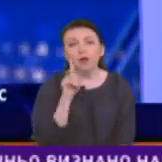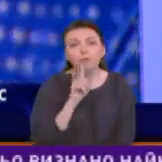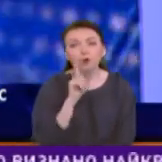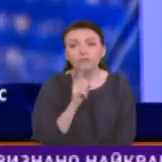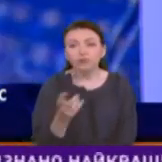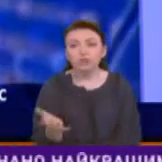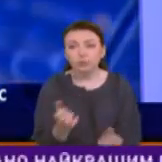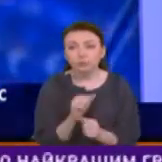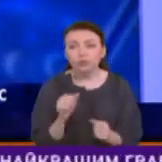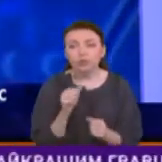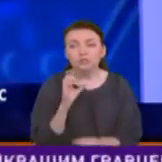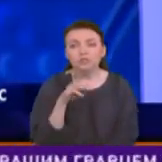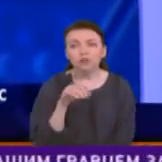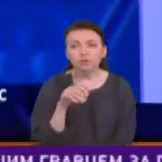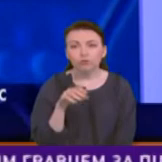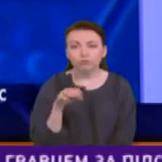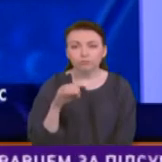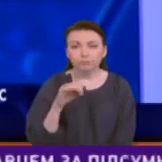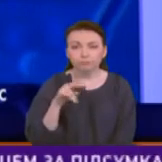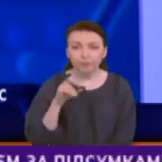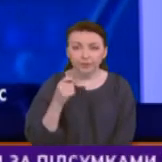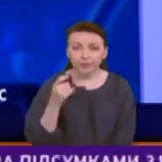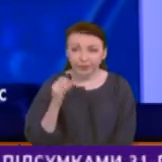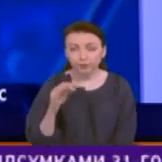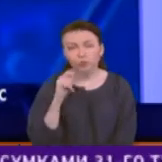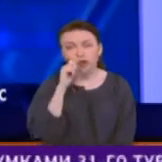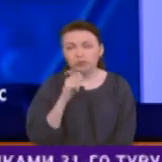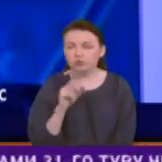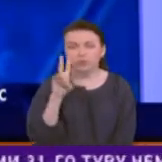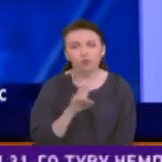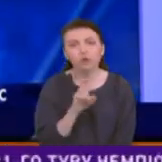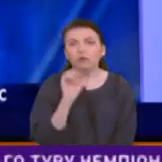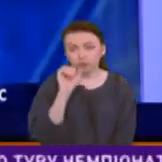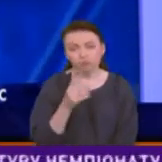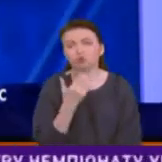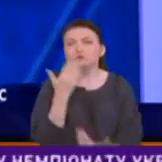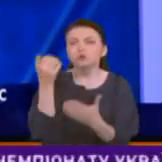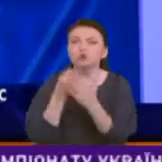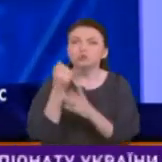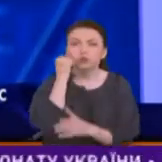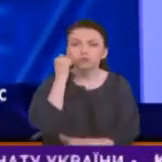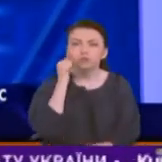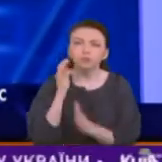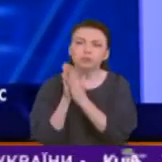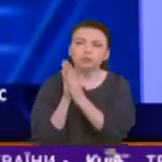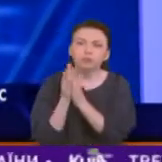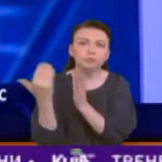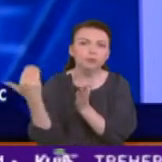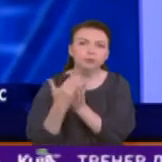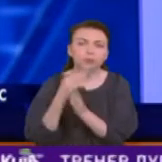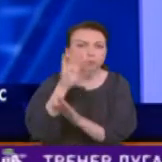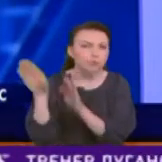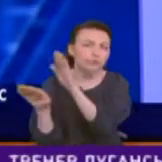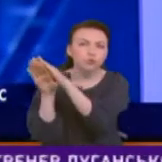не отримали ставропігію, то вони належать Українській церкві, але вони можуть звернутися до московського патріарха і попросити прямого